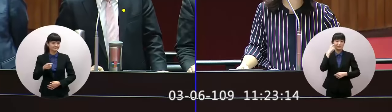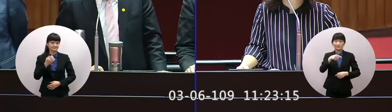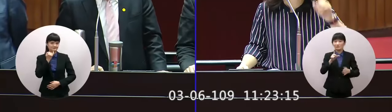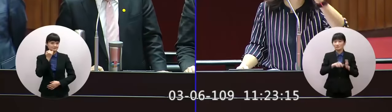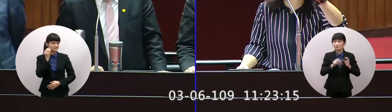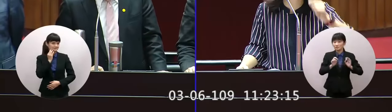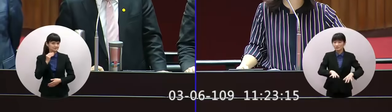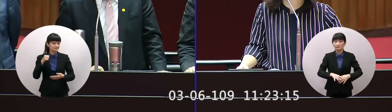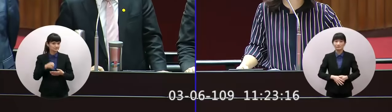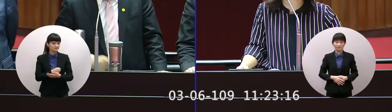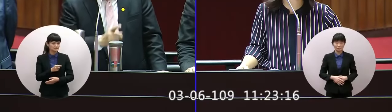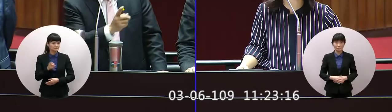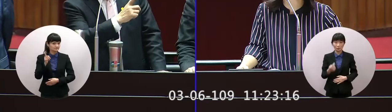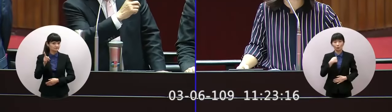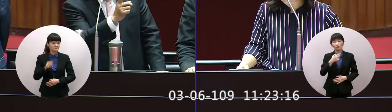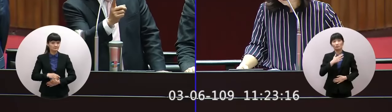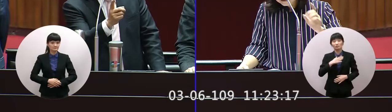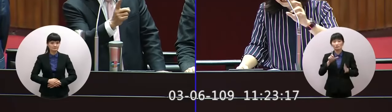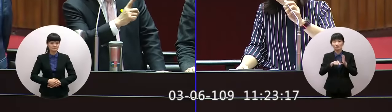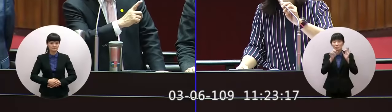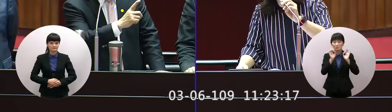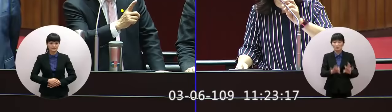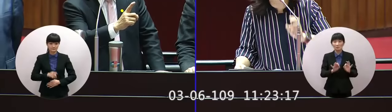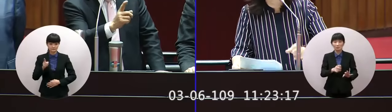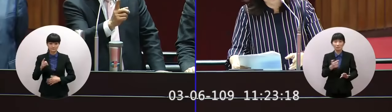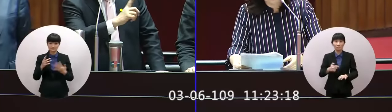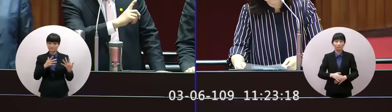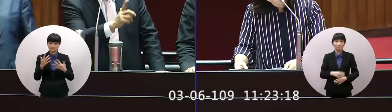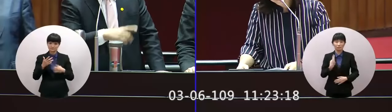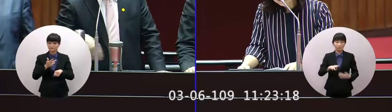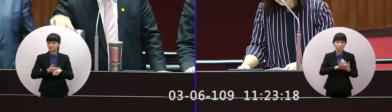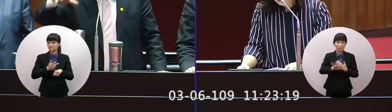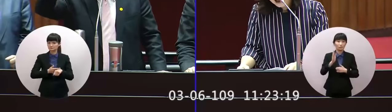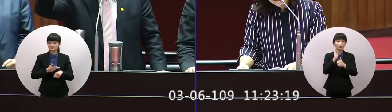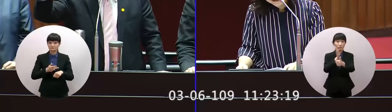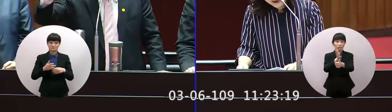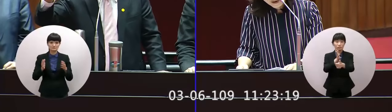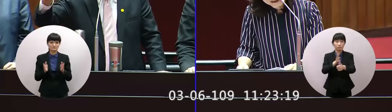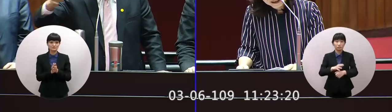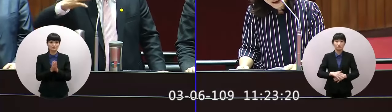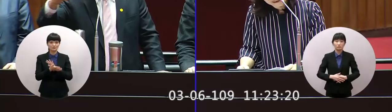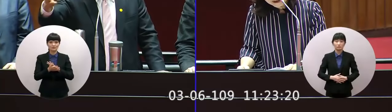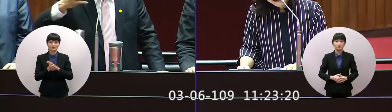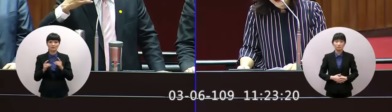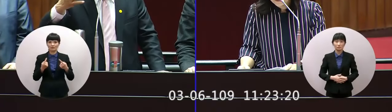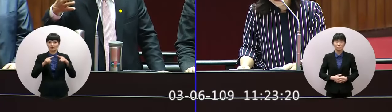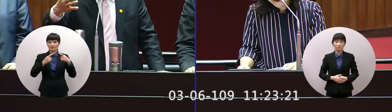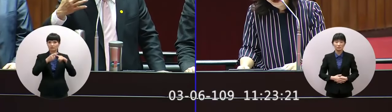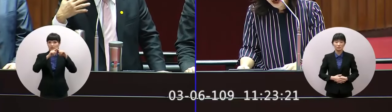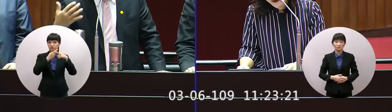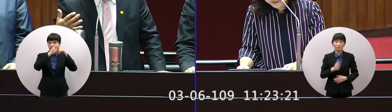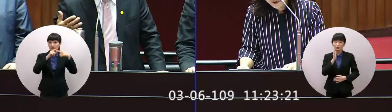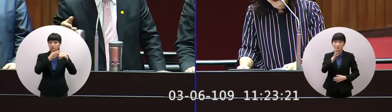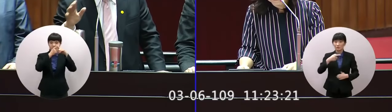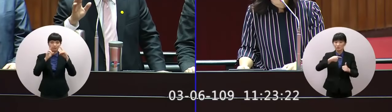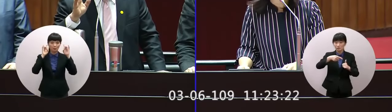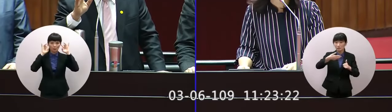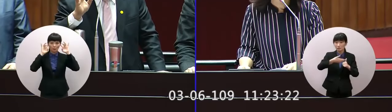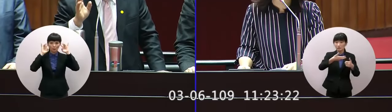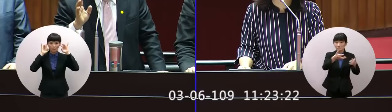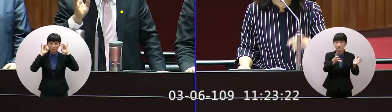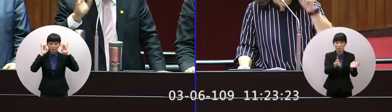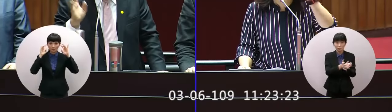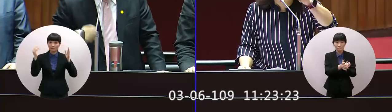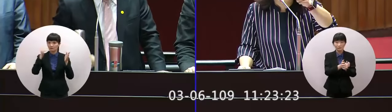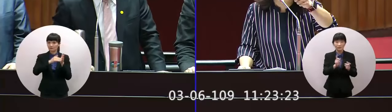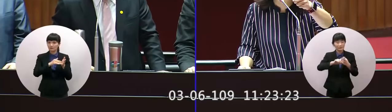在浪费质询者的时间。再来，我还有一个问题， 都变成声音很大。然后 有关于教育部， 最